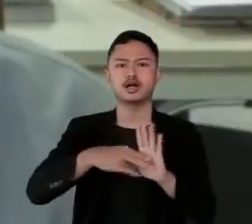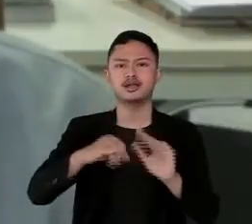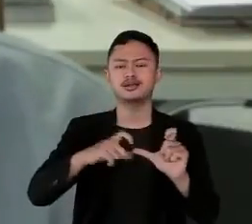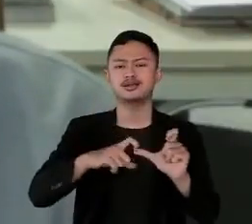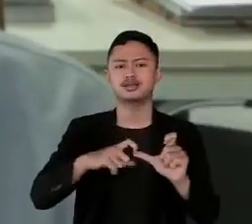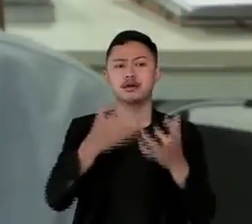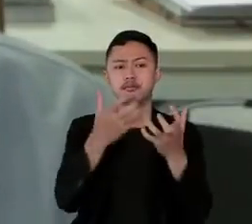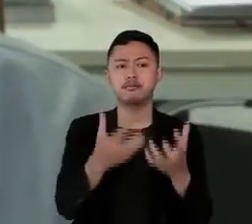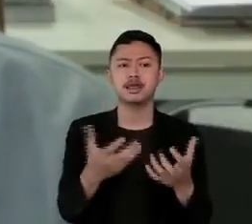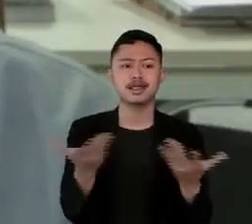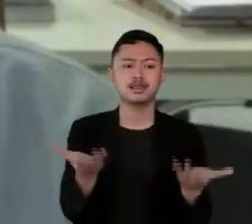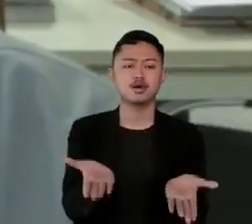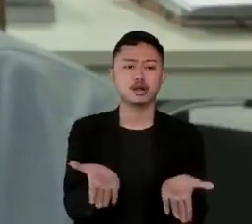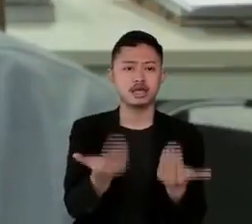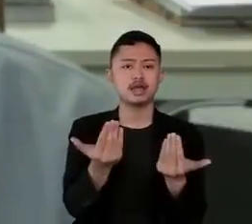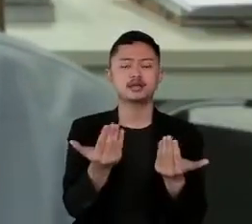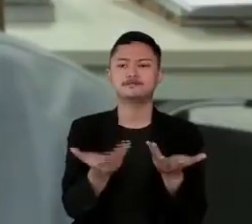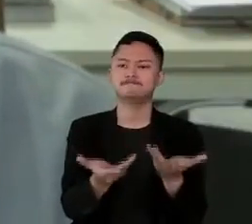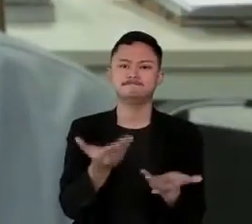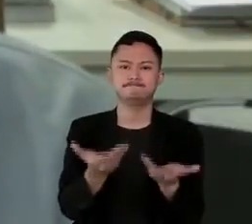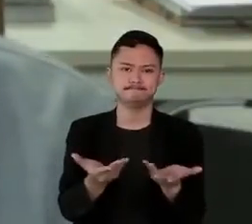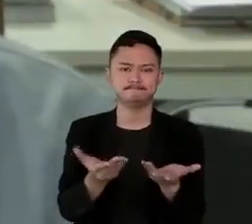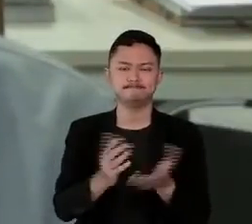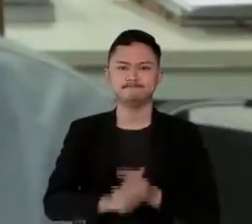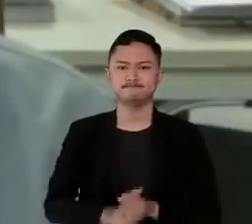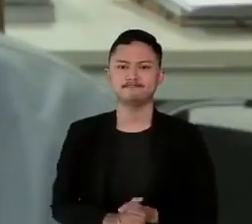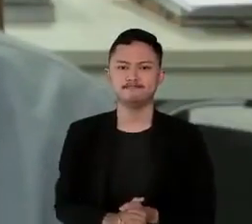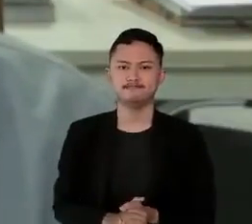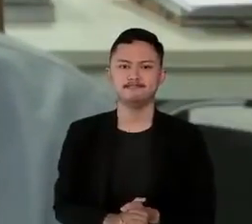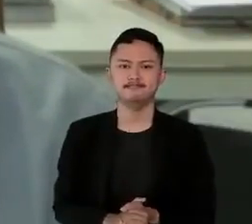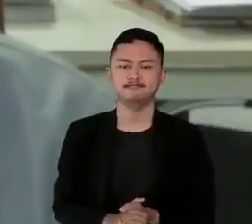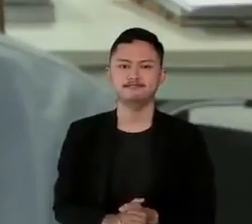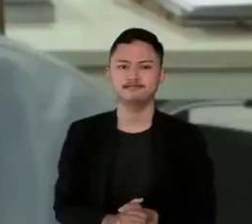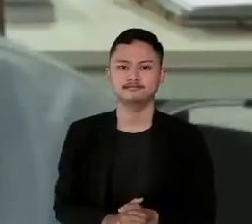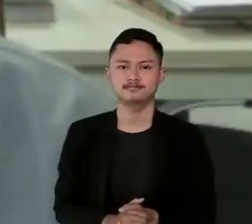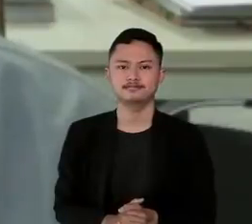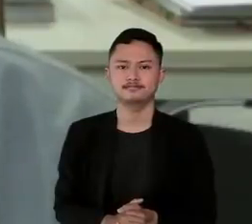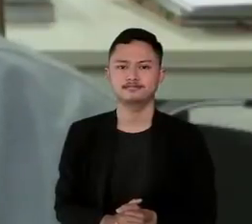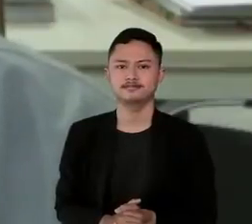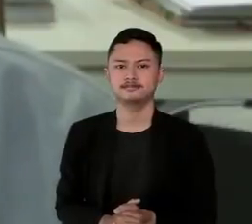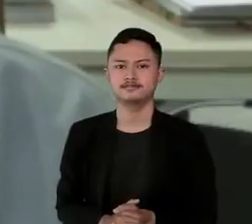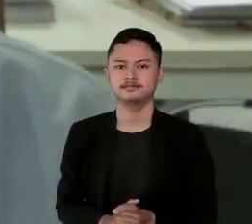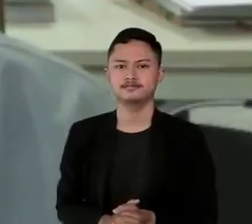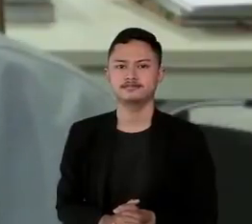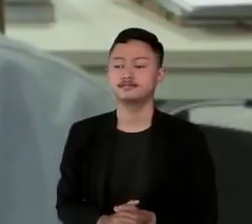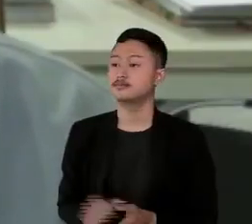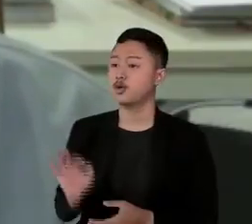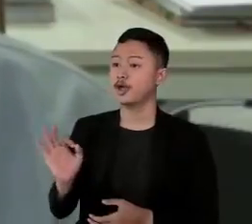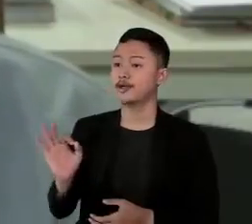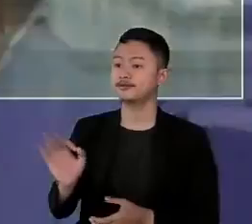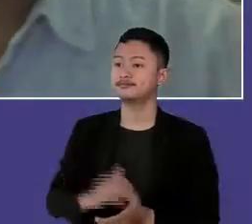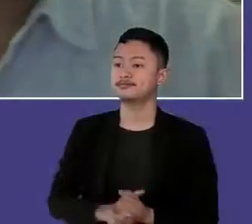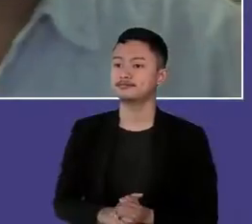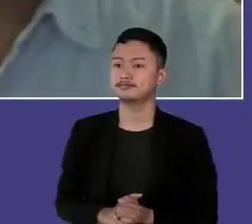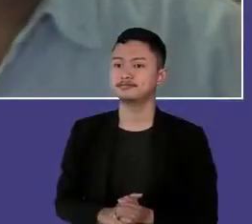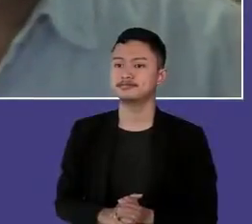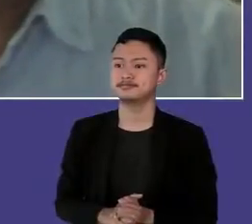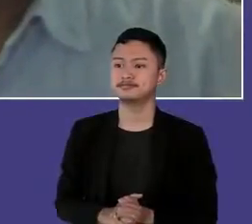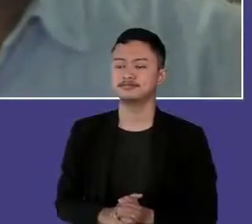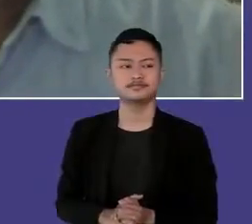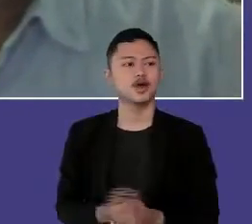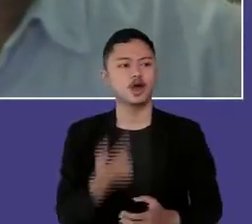atau semakin ringan dan jenis gejala yang dihimpun kan oleh komite Oke Tropical